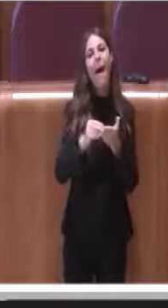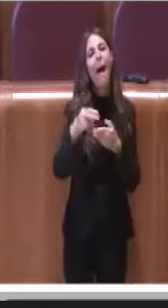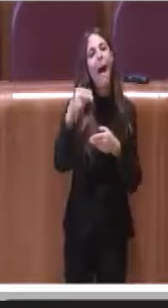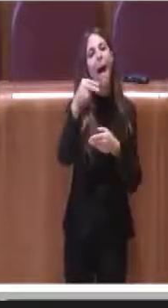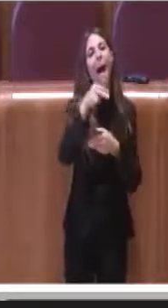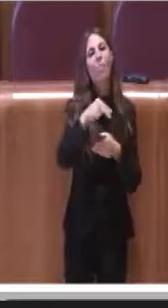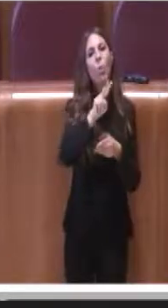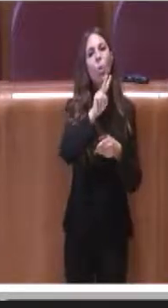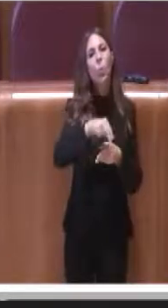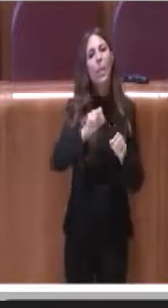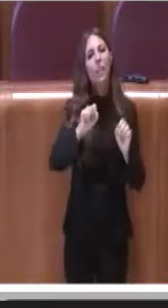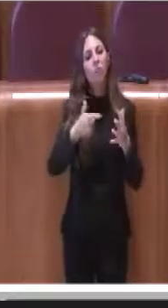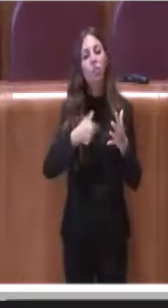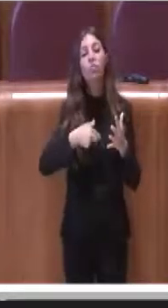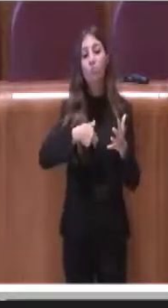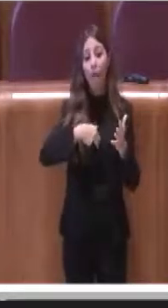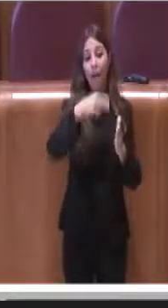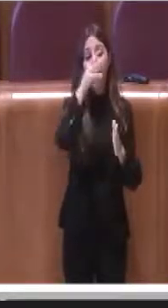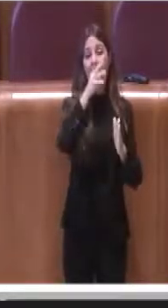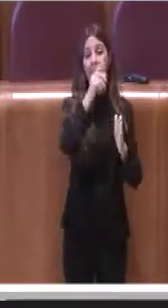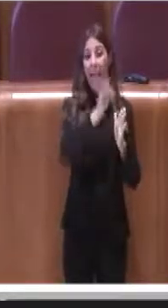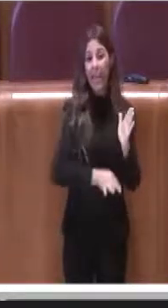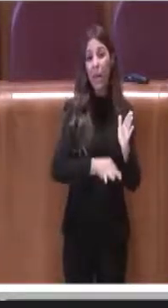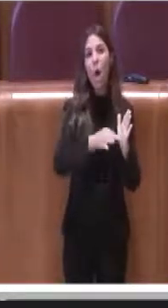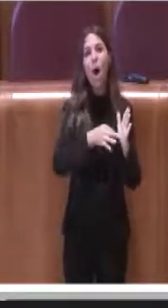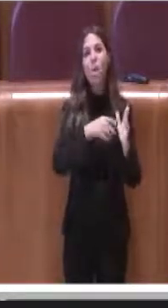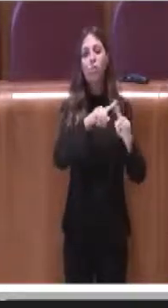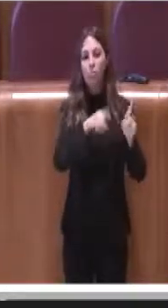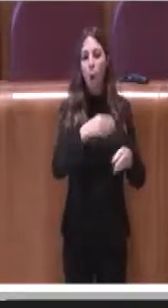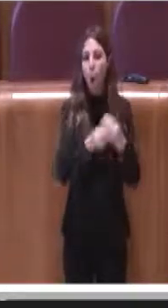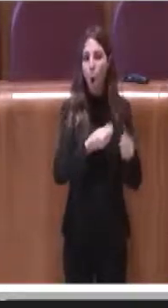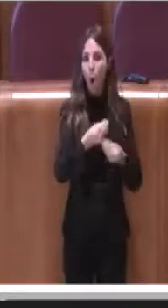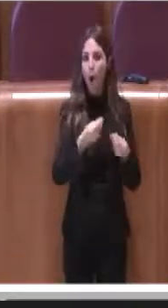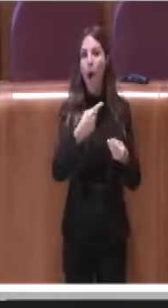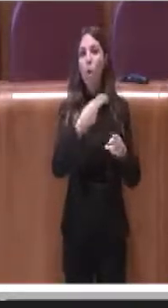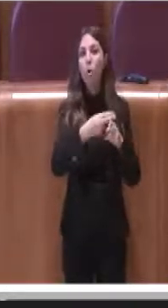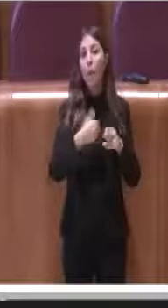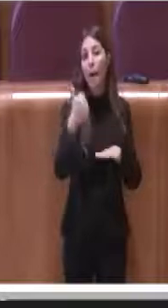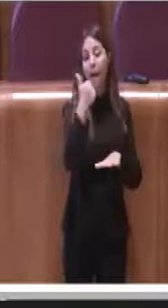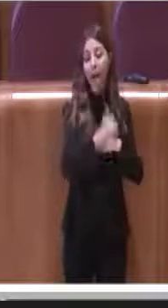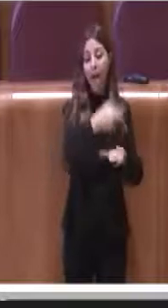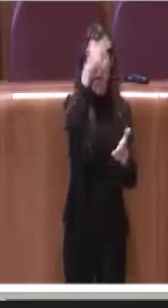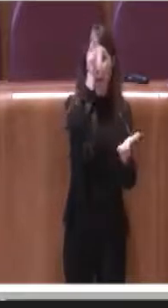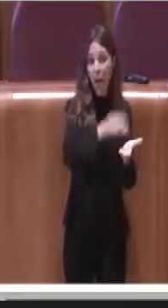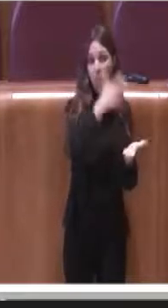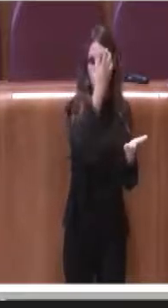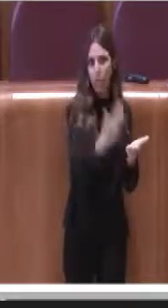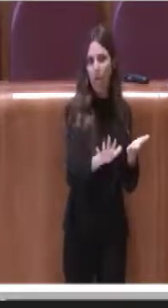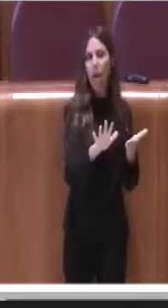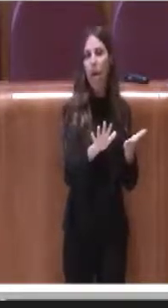2017 c'è stata l'approvazione del regolamento sale slot e giochi lecito di Roma Capitale.